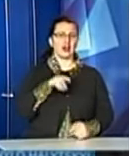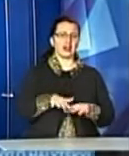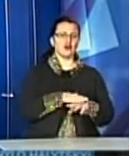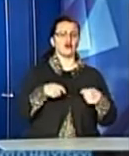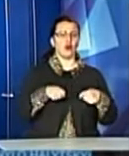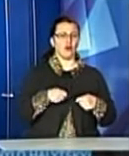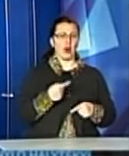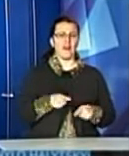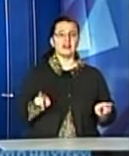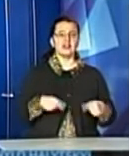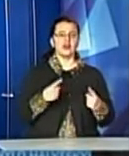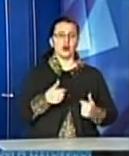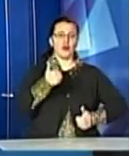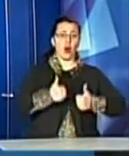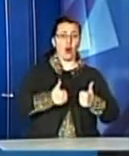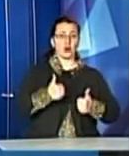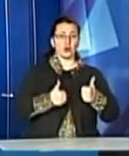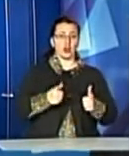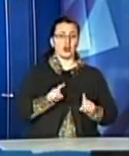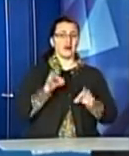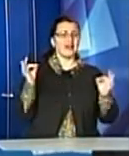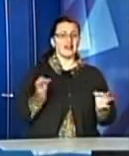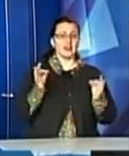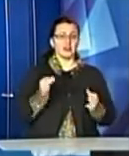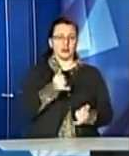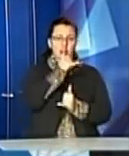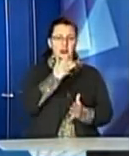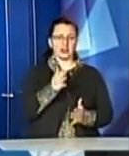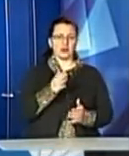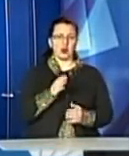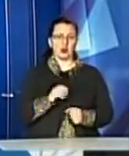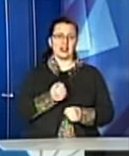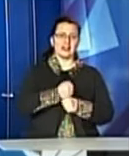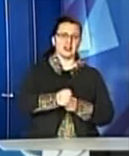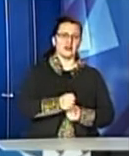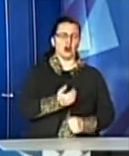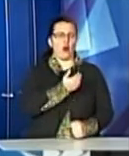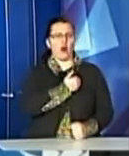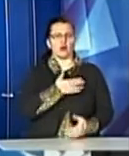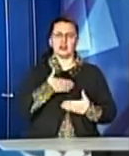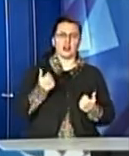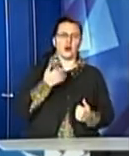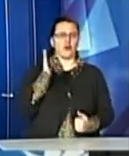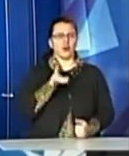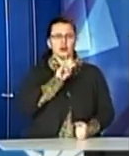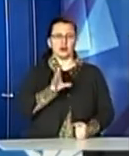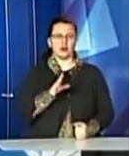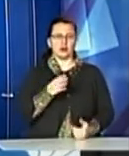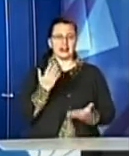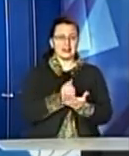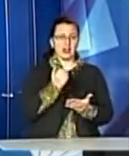створюємо, що найголовніше, конкуренцію, що ніхто не зможе диктувати «хочу, не хочу, буду, не буду» і заробляти